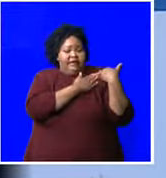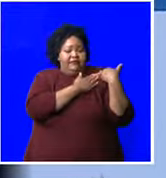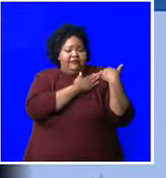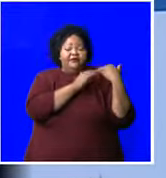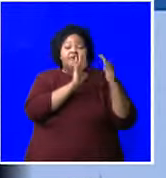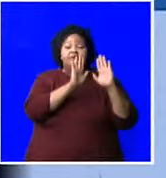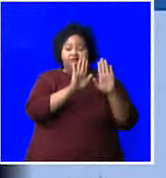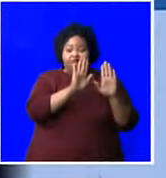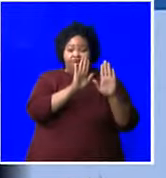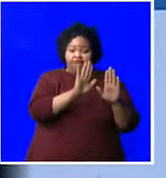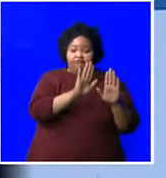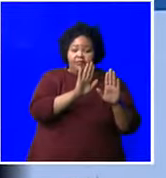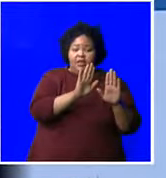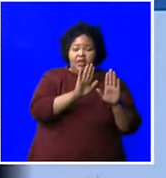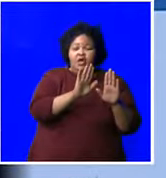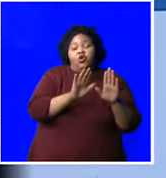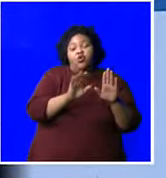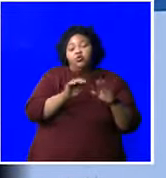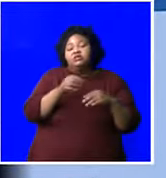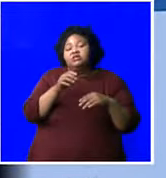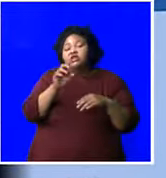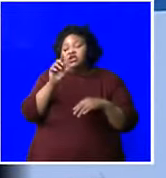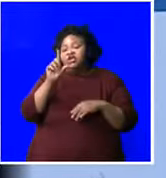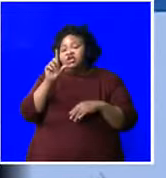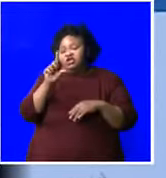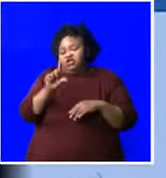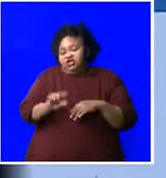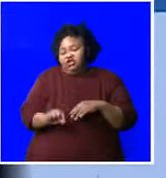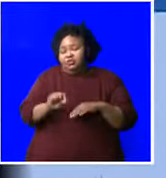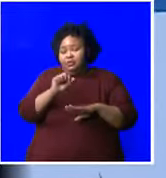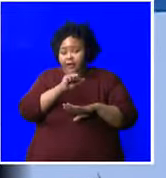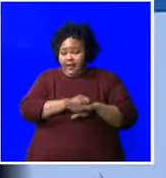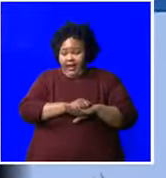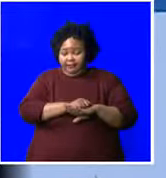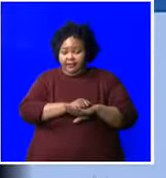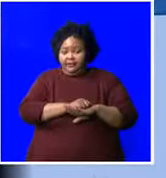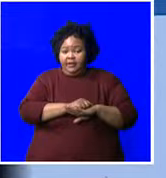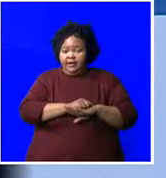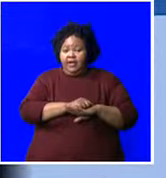slightly cheaper than any country uma singavuma